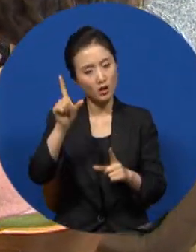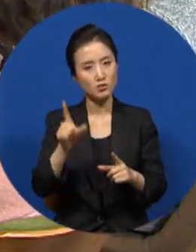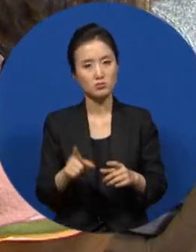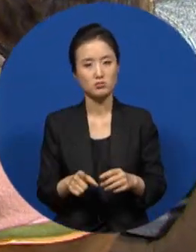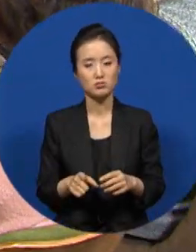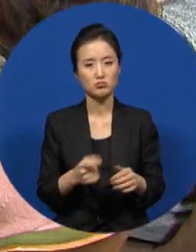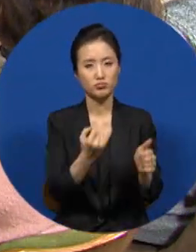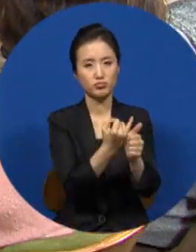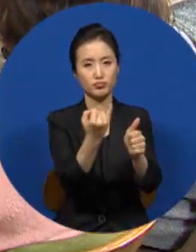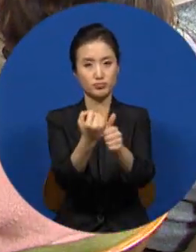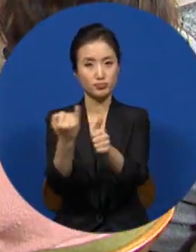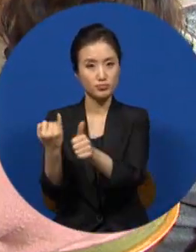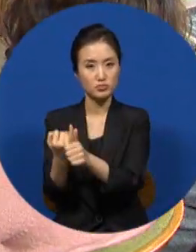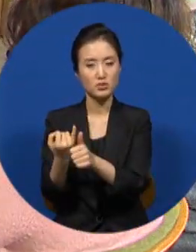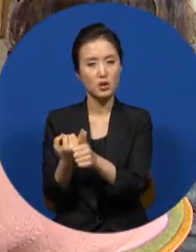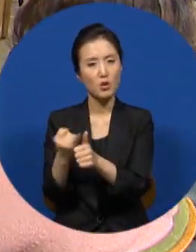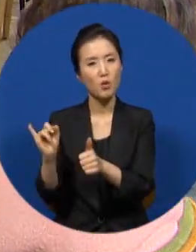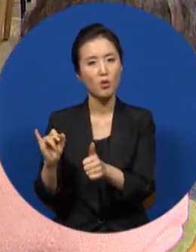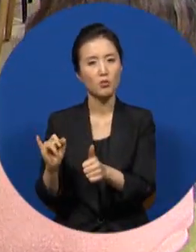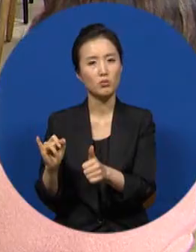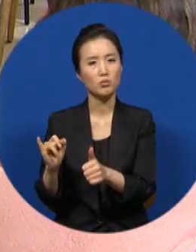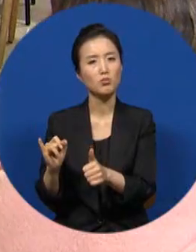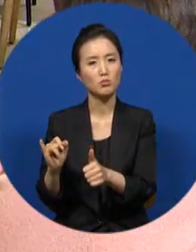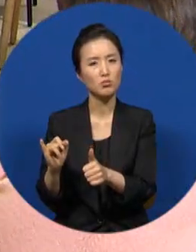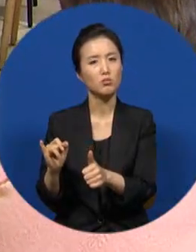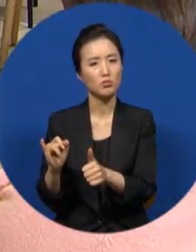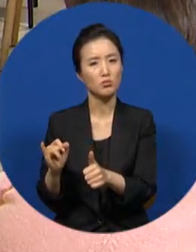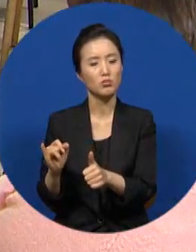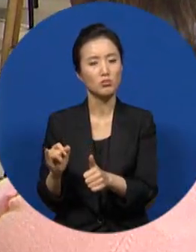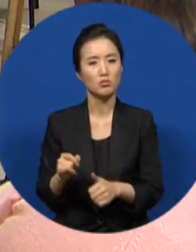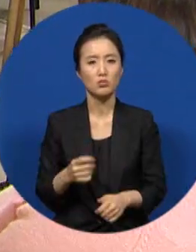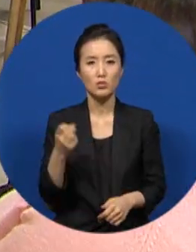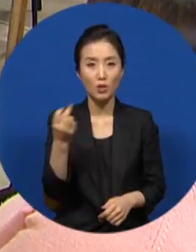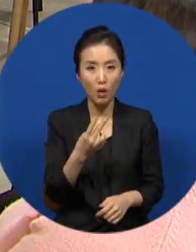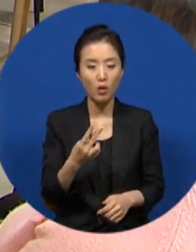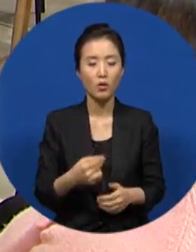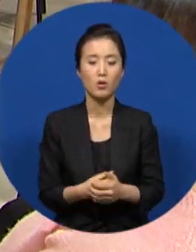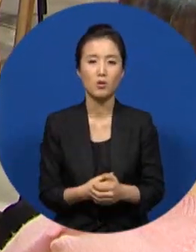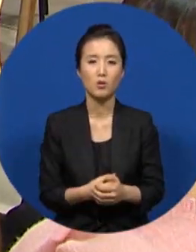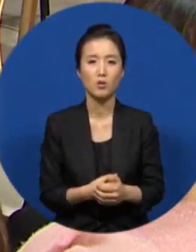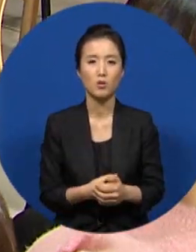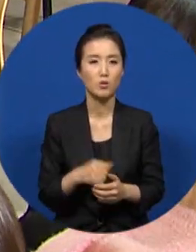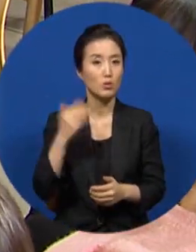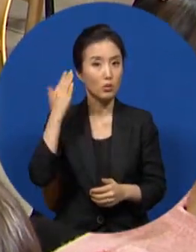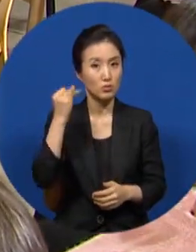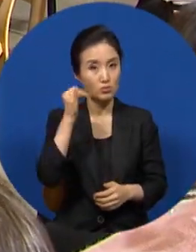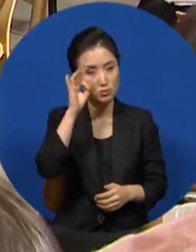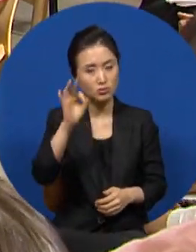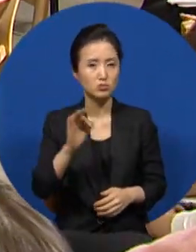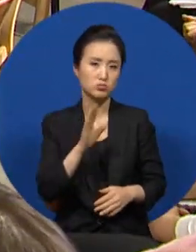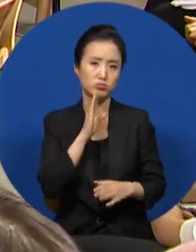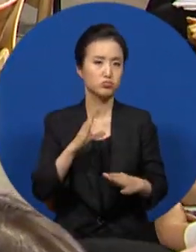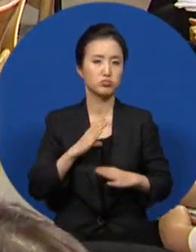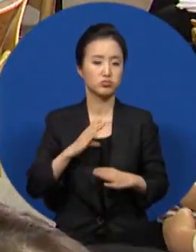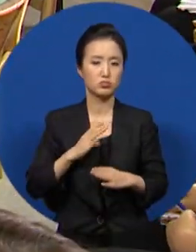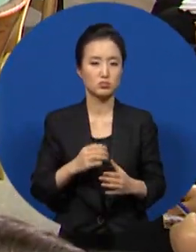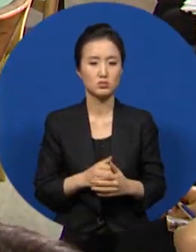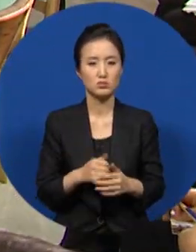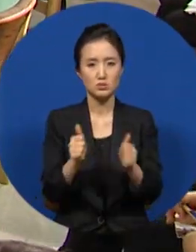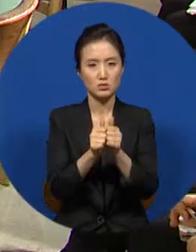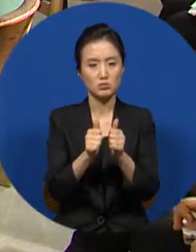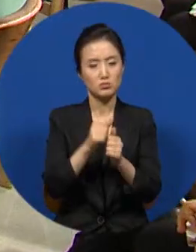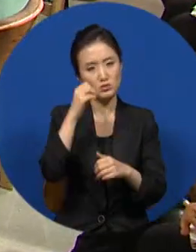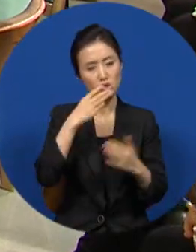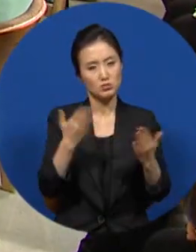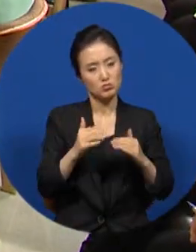또 점점점 많아지는 게 황혼 이혼이 많아지게 되죠. 늙어서 무섭습니다. 여자분들이 열심히 남자는 그냥 일을 하고